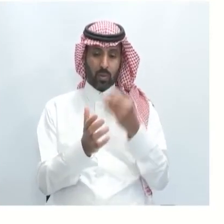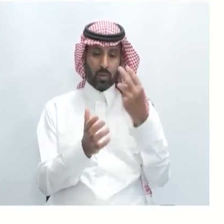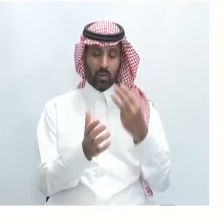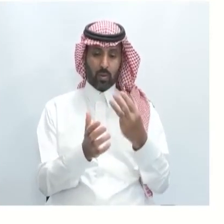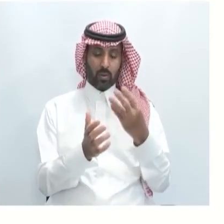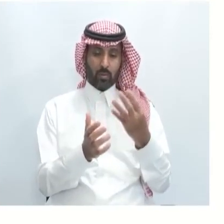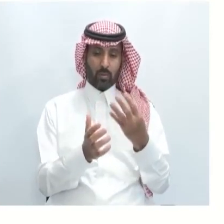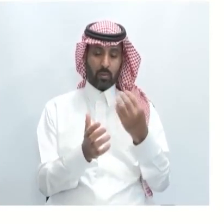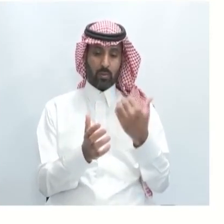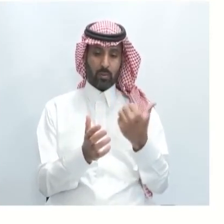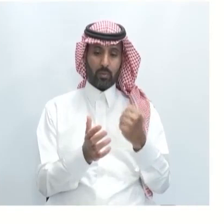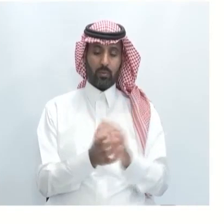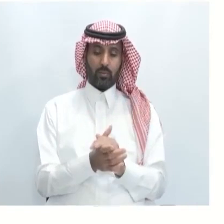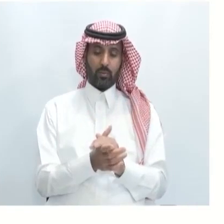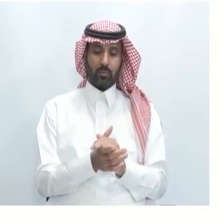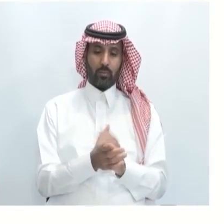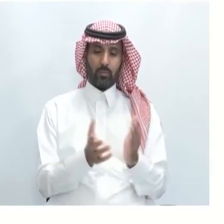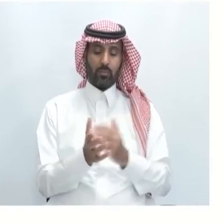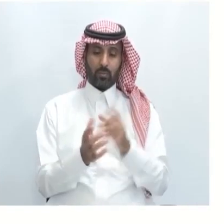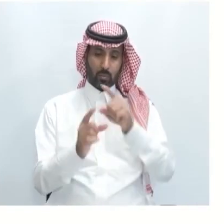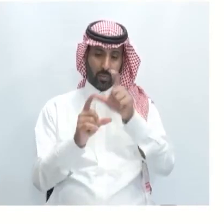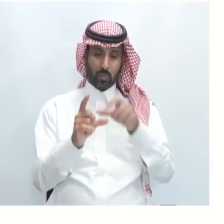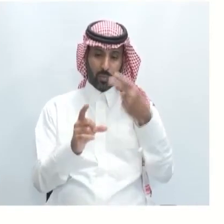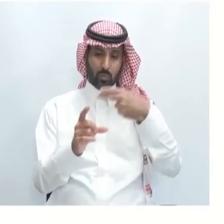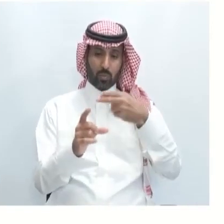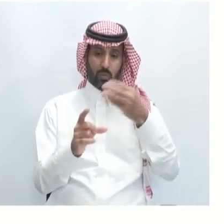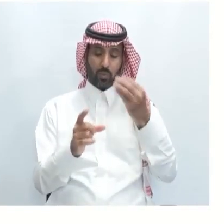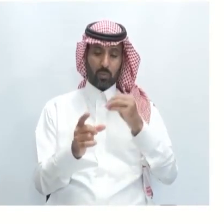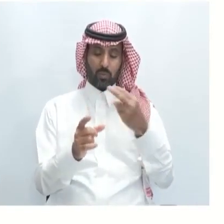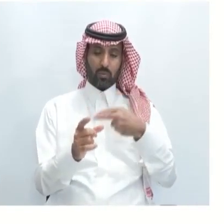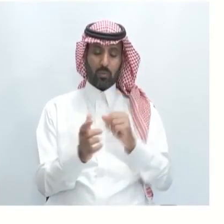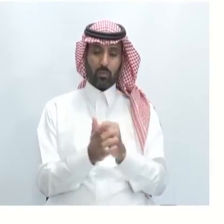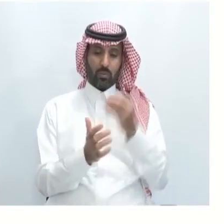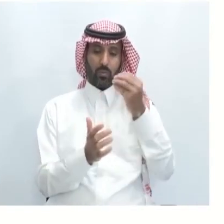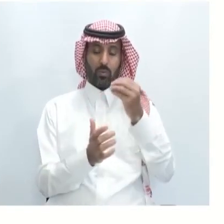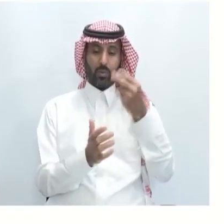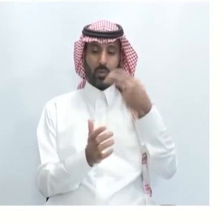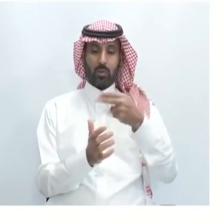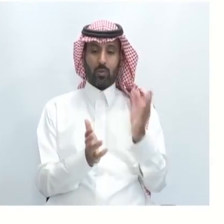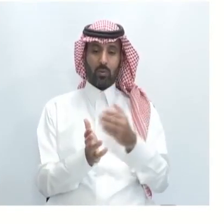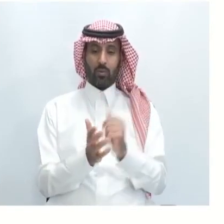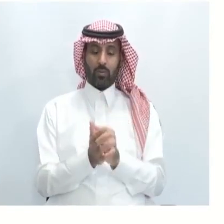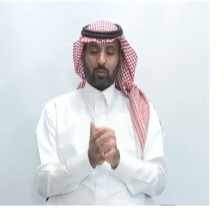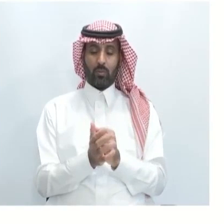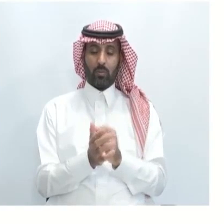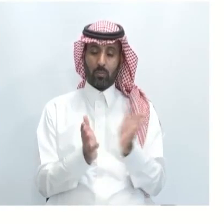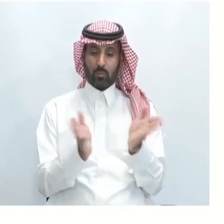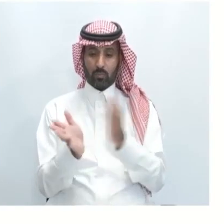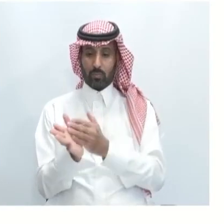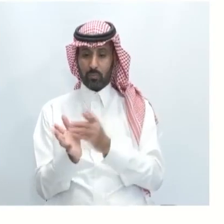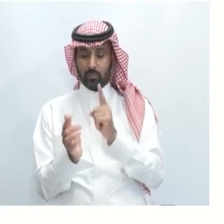الثالثه الرابعه الخامسه السادسه مجموعه الوتش على اليمين الثانيه مجموعه الوتش على